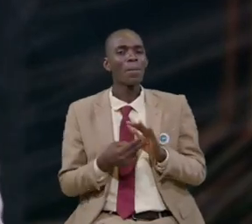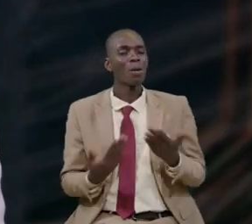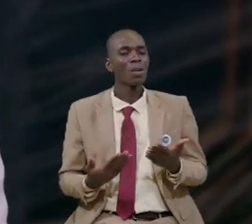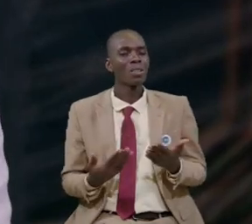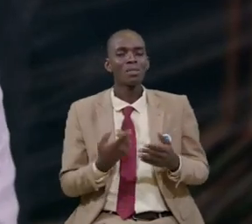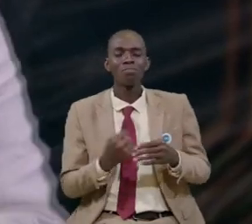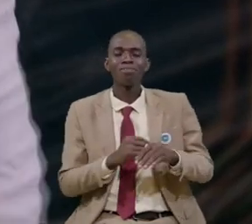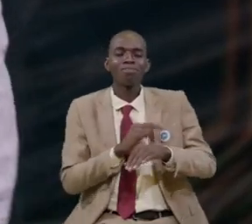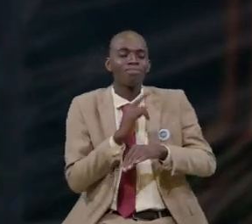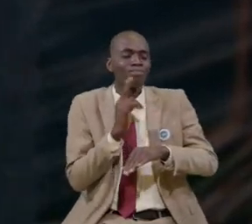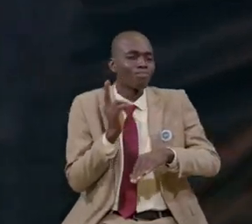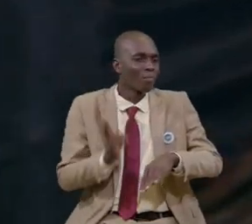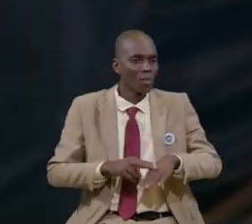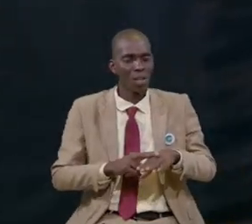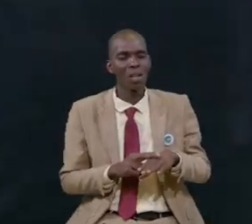La peur,